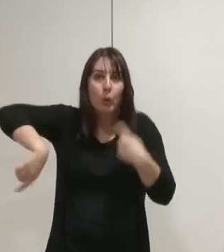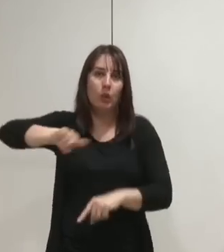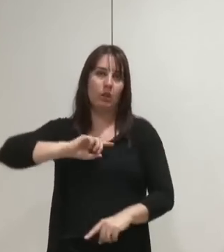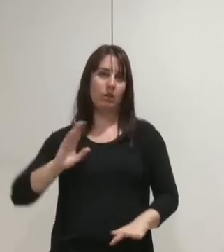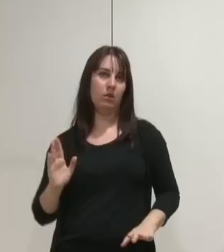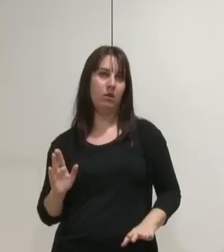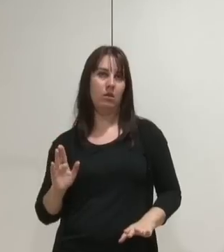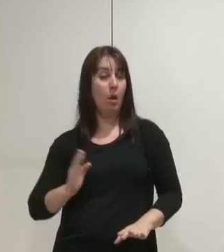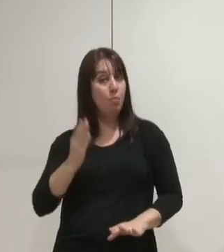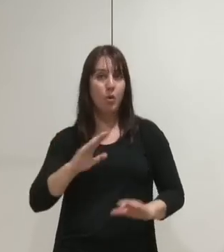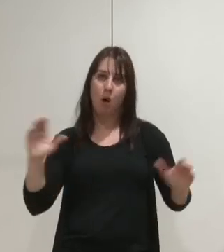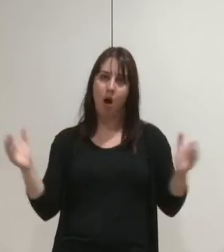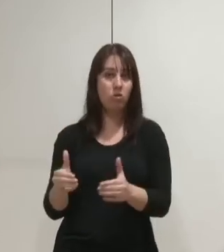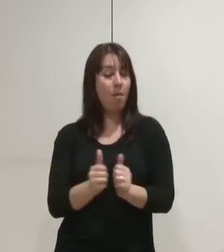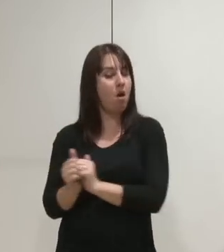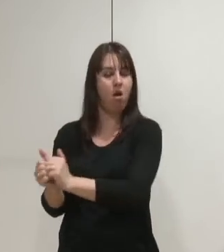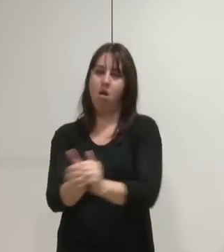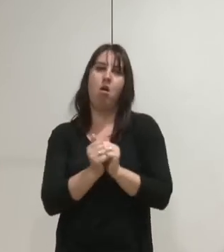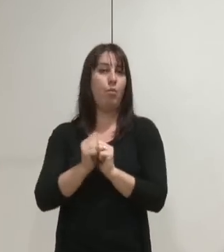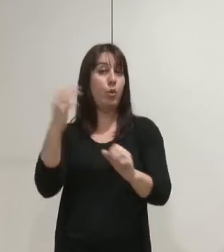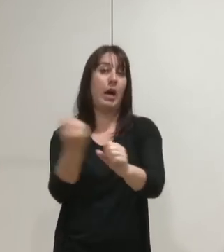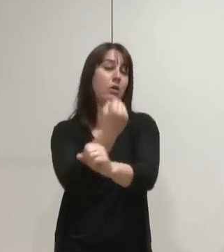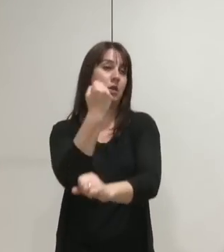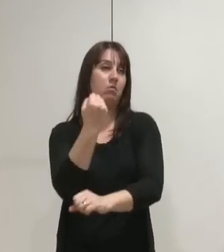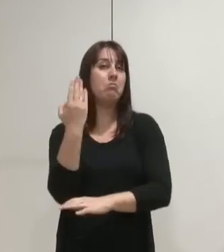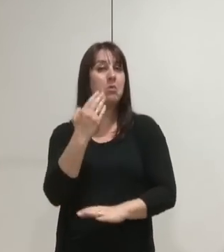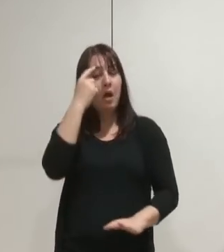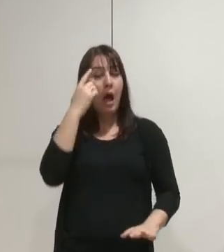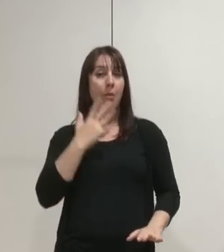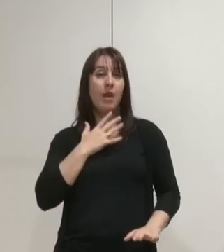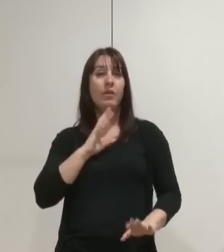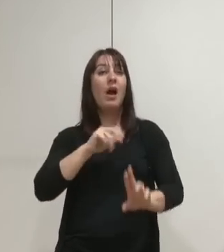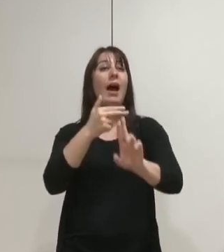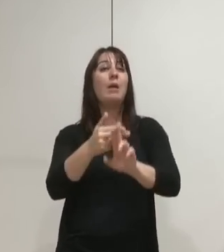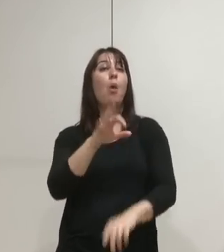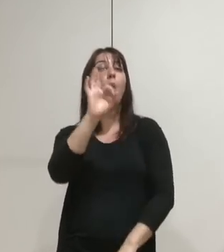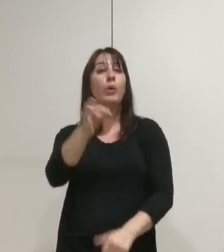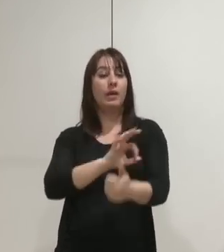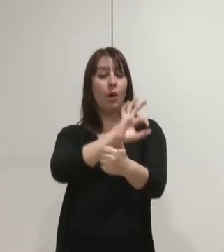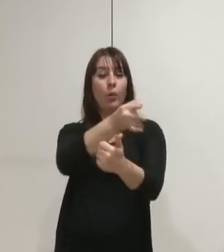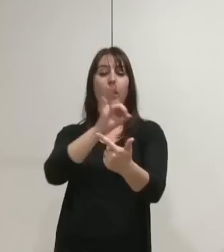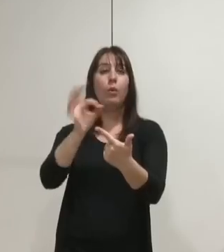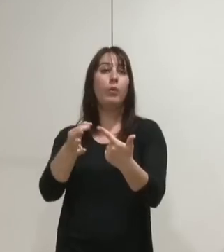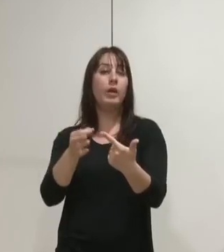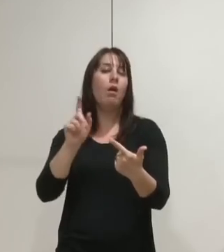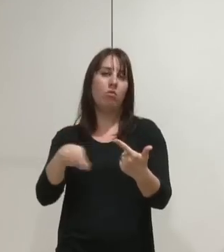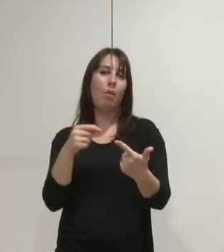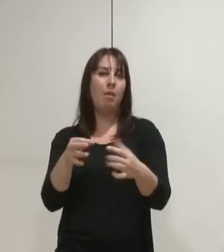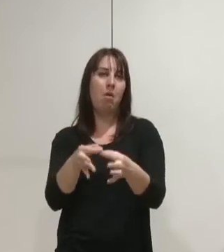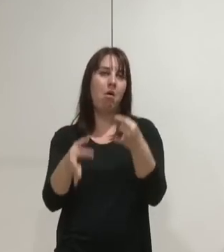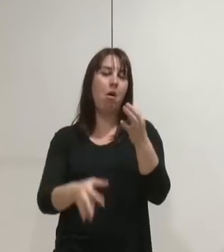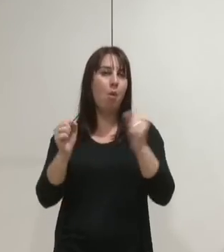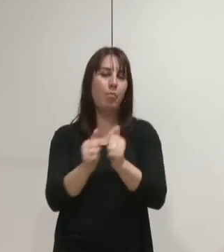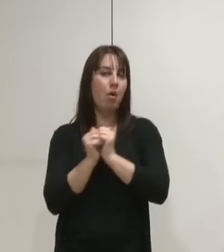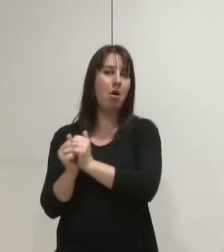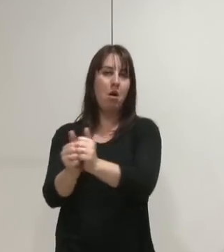effectivement grouper si nous voulons arriver à quelque chose dans ce domainelà il me semble queune fois qu'on a répondu oui aux deux premières questions nous devrions pouvoir également